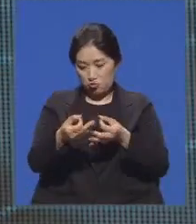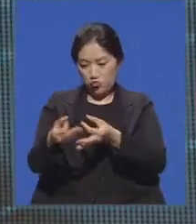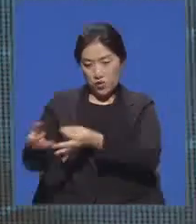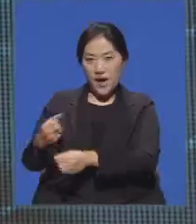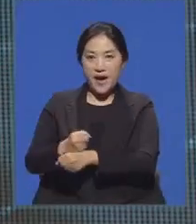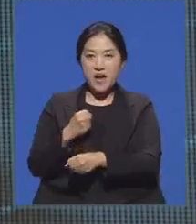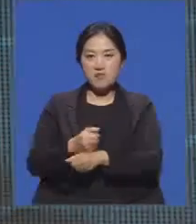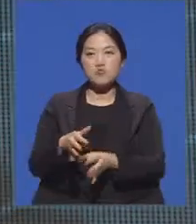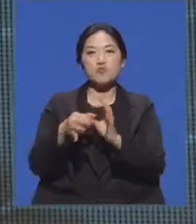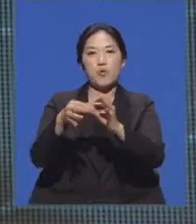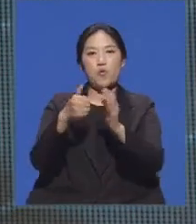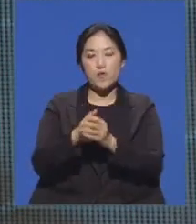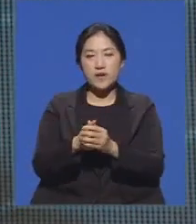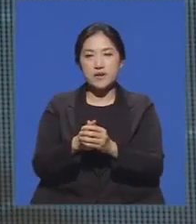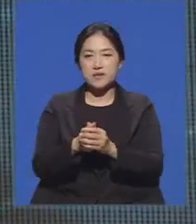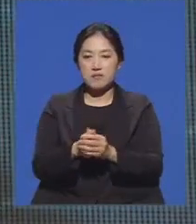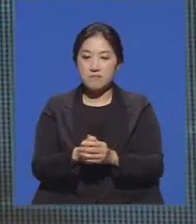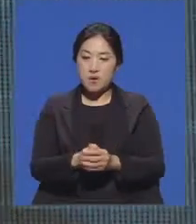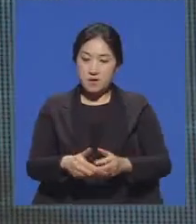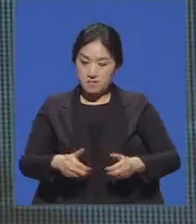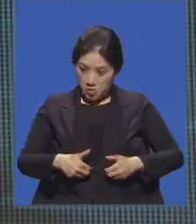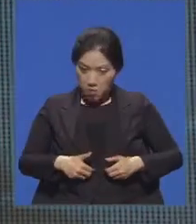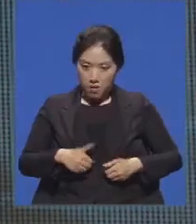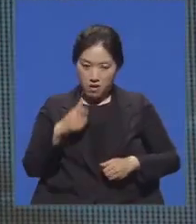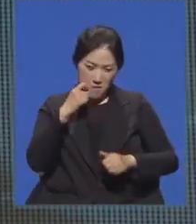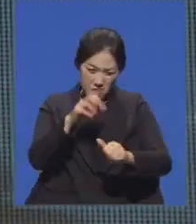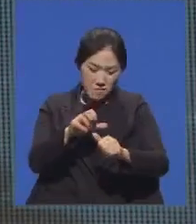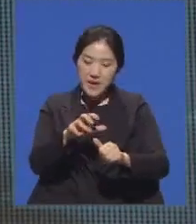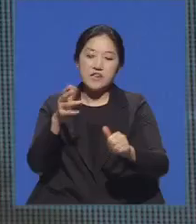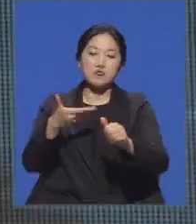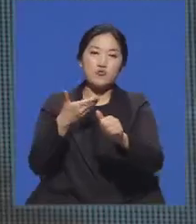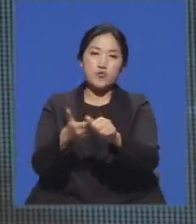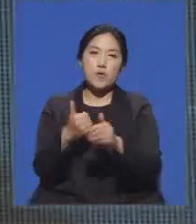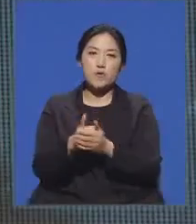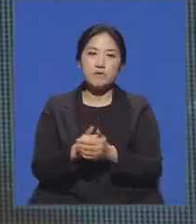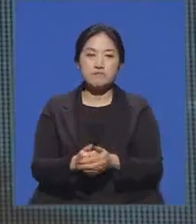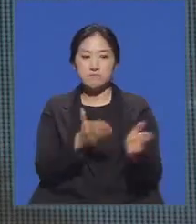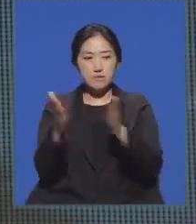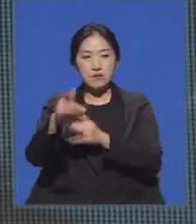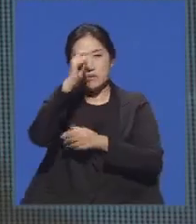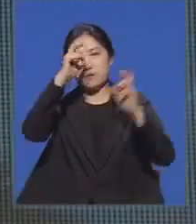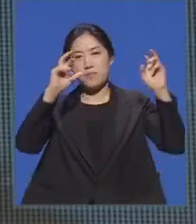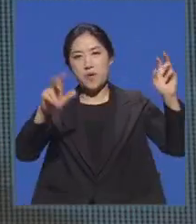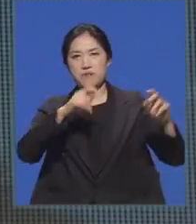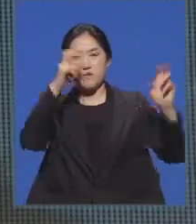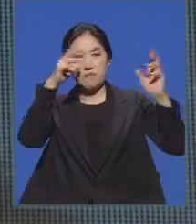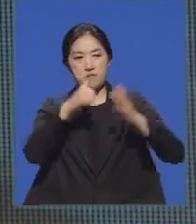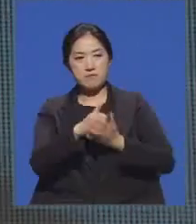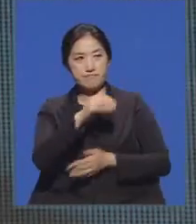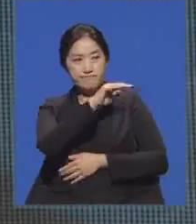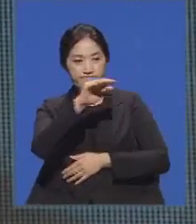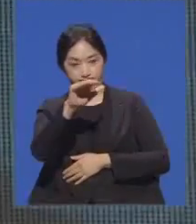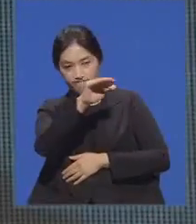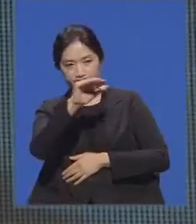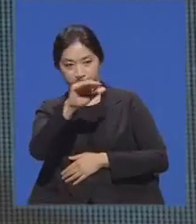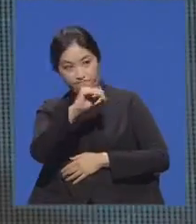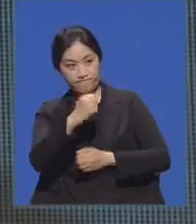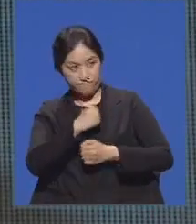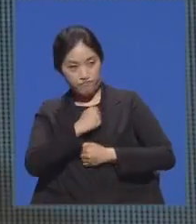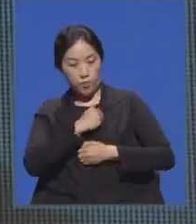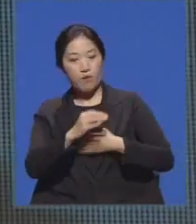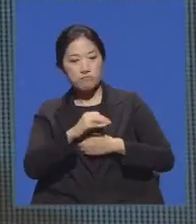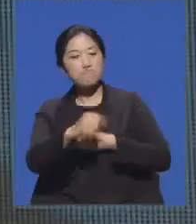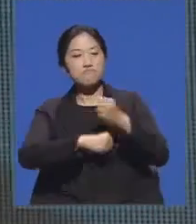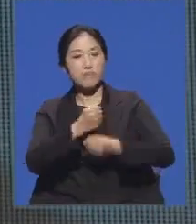하고 여기에서 규제 완화를 하고 재벌 대기업의 경우에는 딱 선을 그어서 그 선을 넘지만 않으면 자유롭게